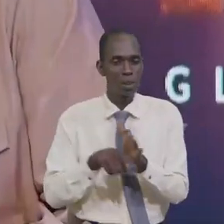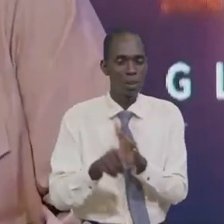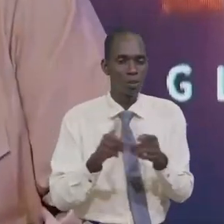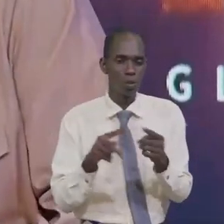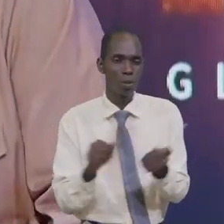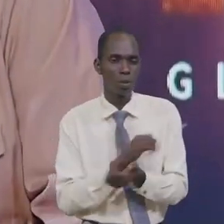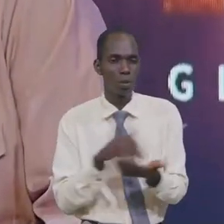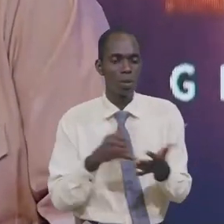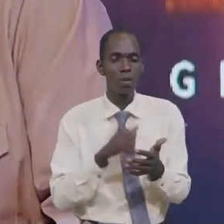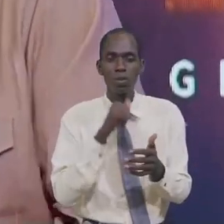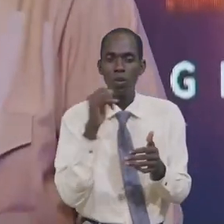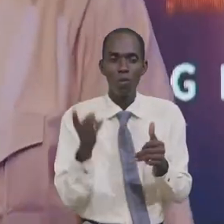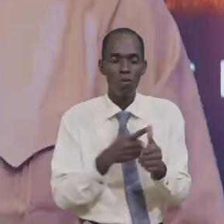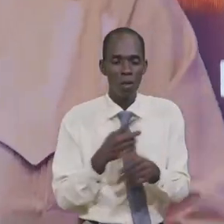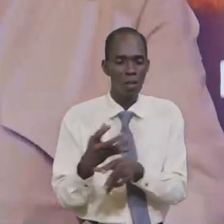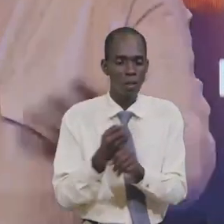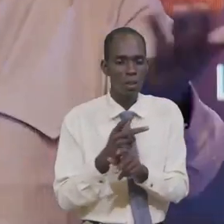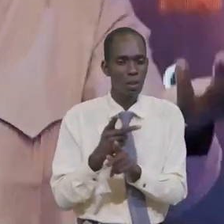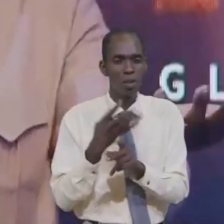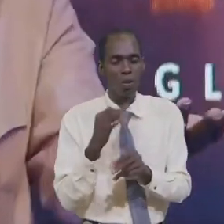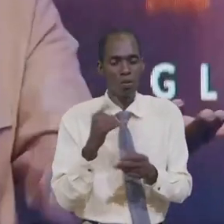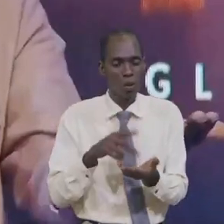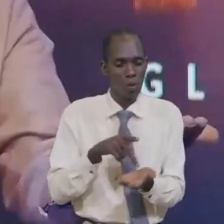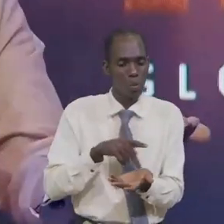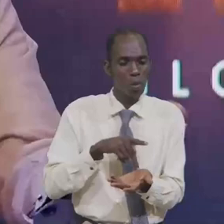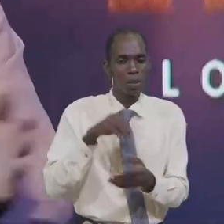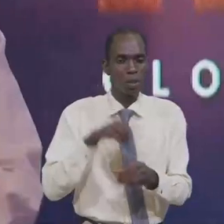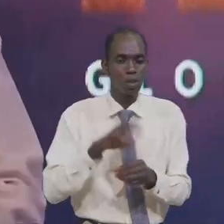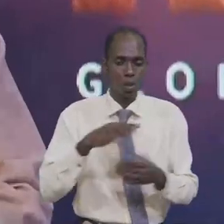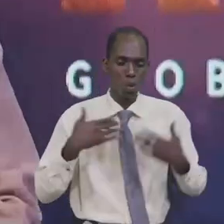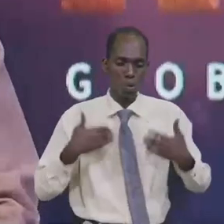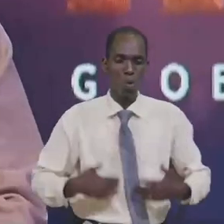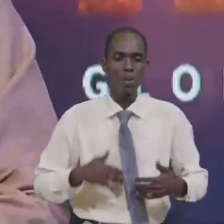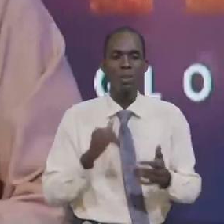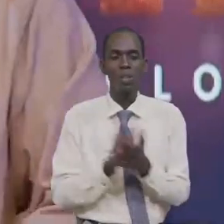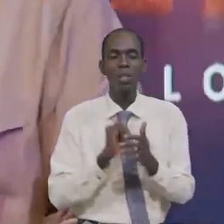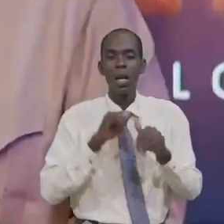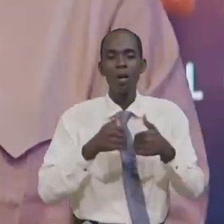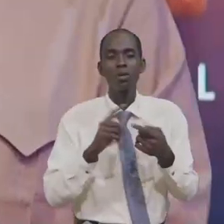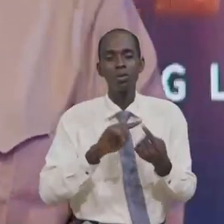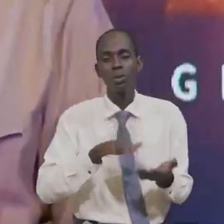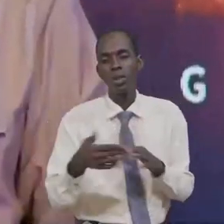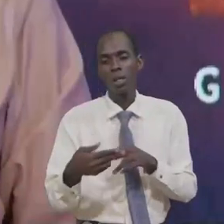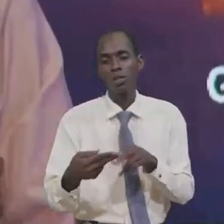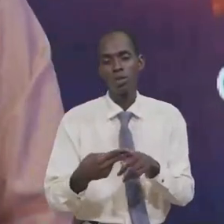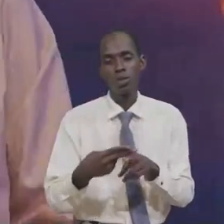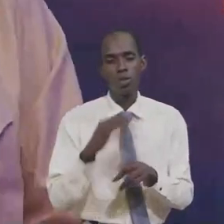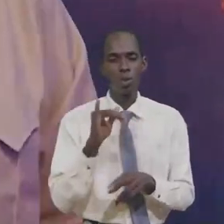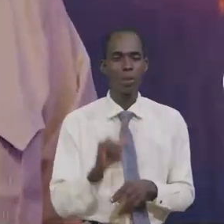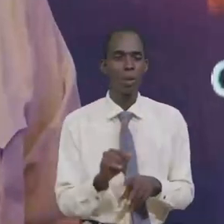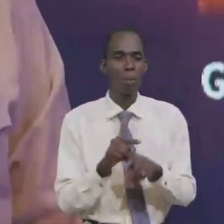est en train de monter dans ton corps c'est comme ça tu vas mourir prématurément mais si la vie t'a